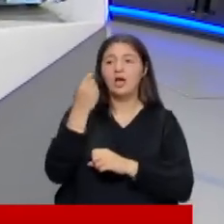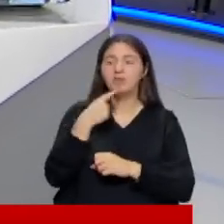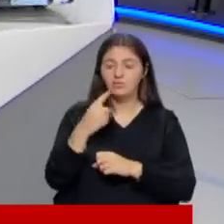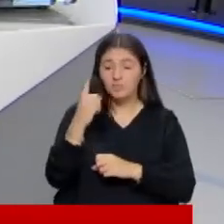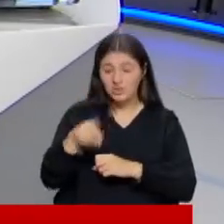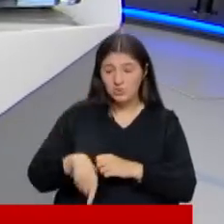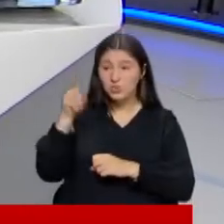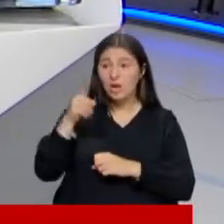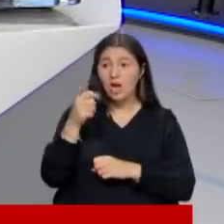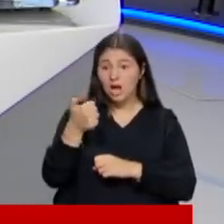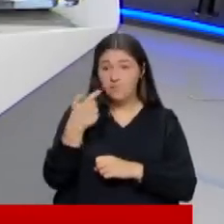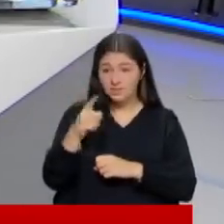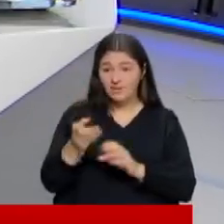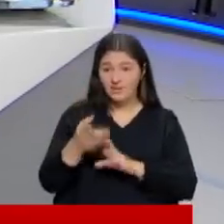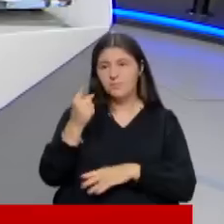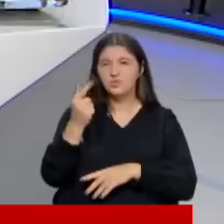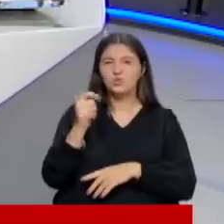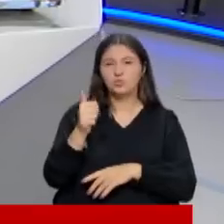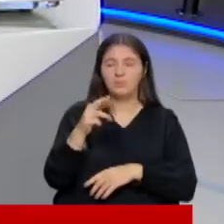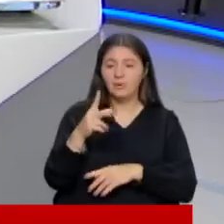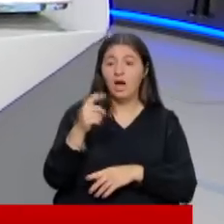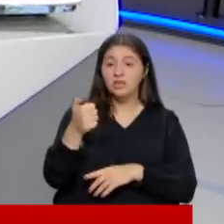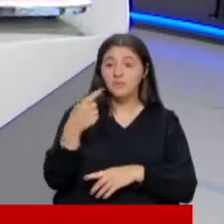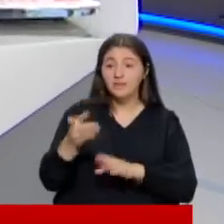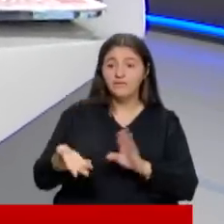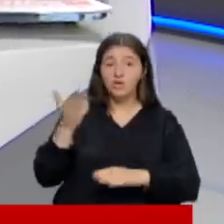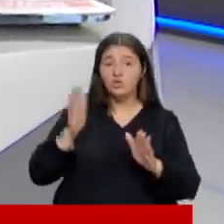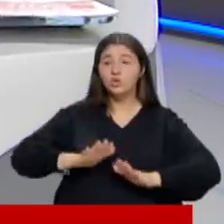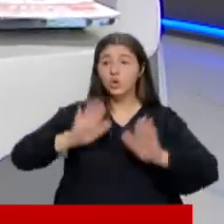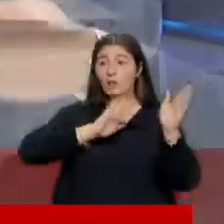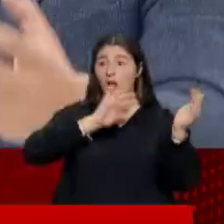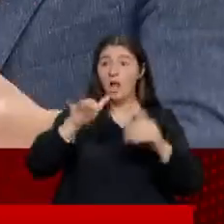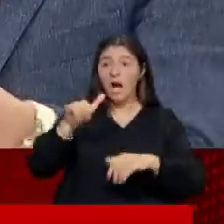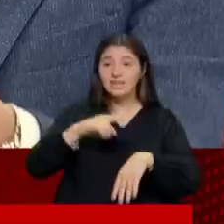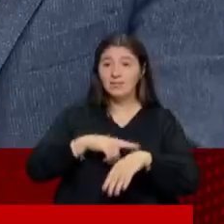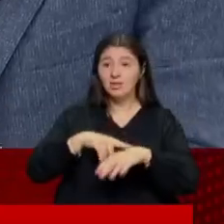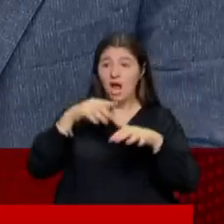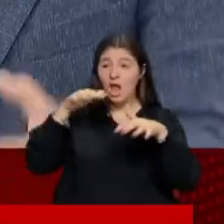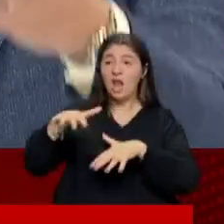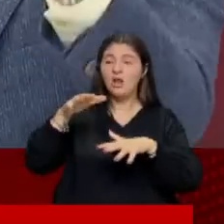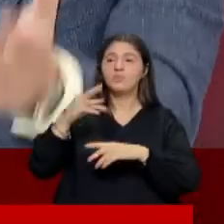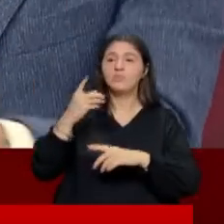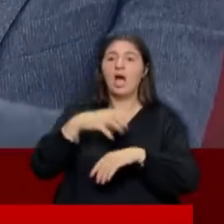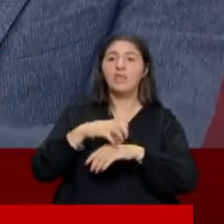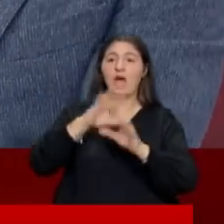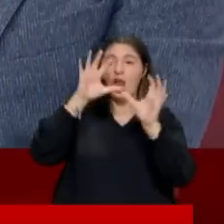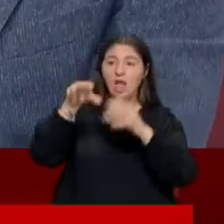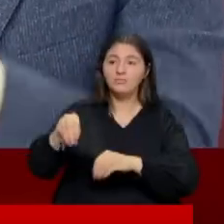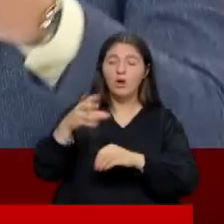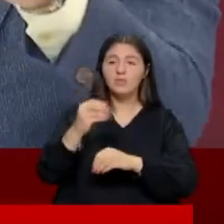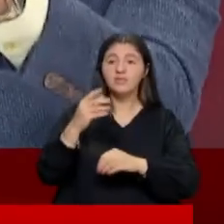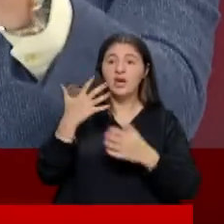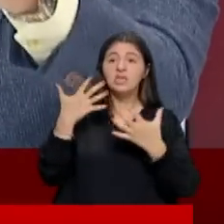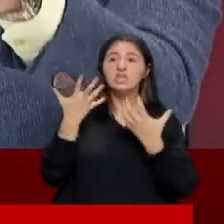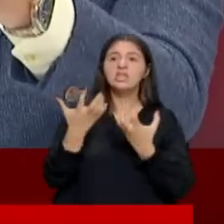Çünkü bir günde 6 binden fazla yani bir buçuk günde 6 binden fazla göçmenin aynı anda ülkeye Akın etmesi işte bir adaya Akın etmesi ve